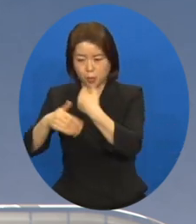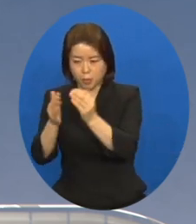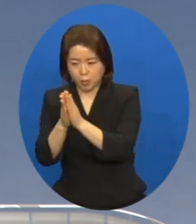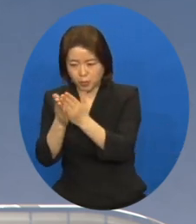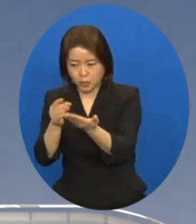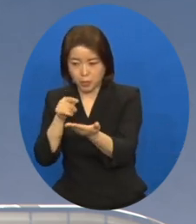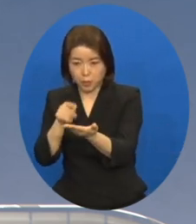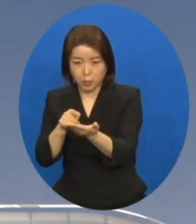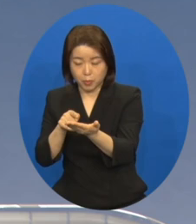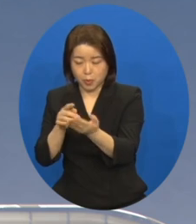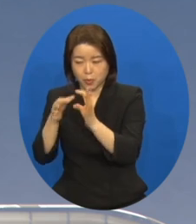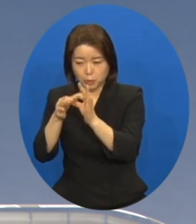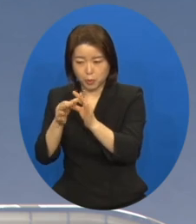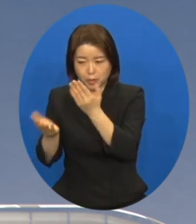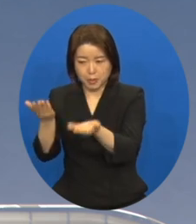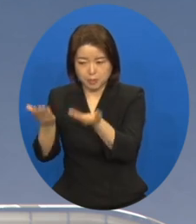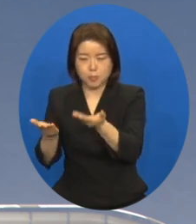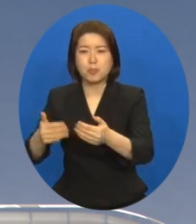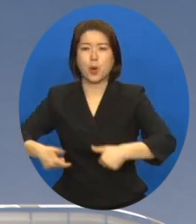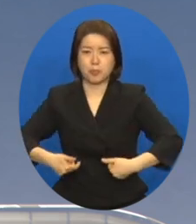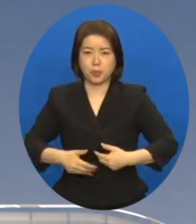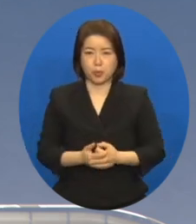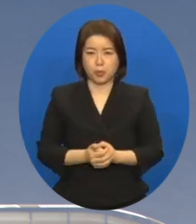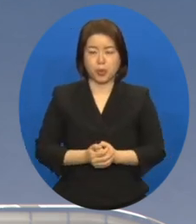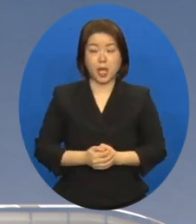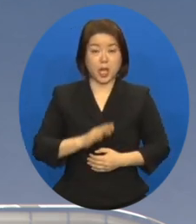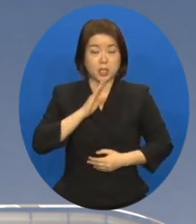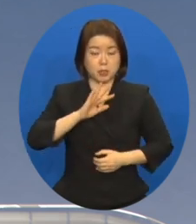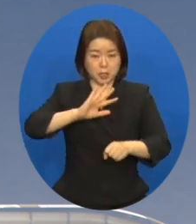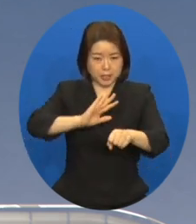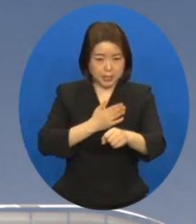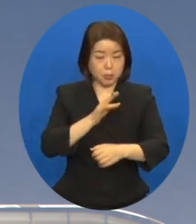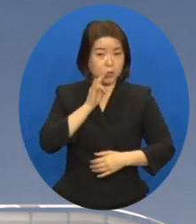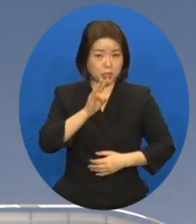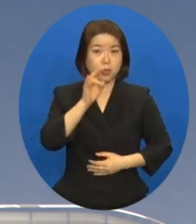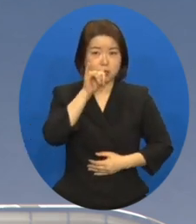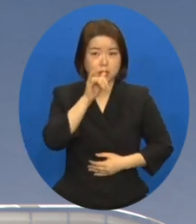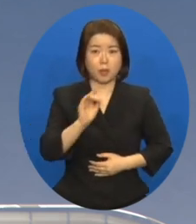합니다. 정말 예언도 잘못된 예언이 있습니다.